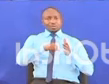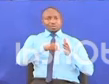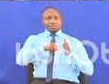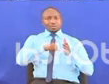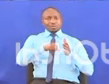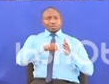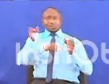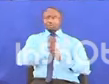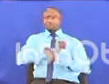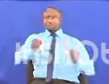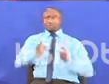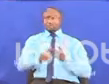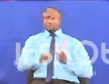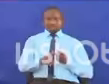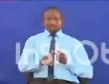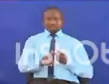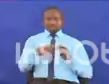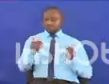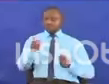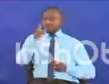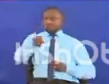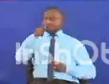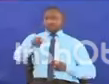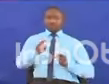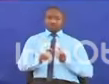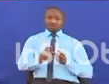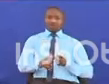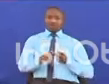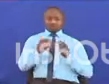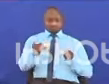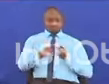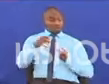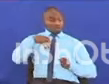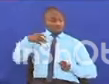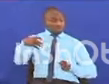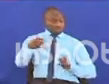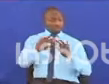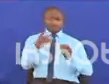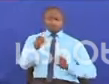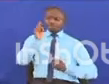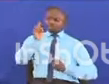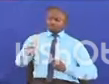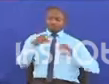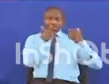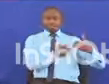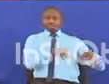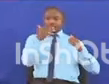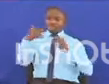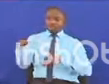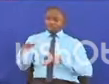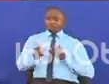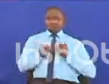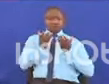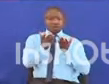kitu. Hakiwezekani. Hawa watu ni lazima waziri mwenye dhamana, kwa kuwa kuna hela ambazo zinachezewa huko chini,